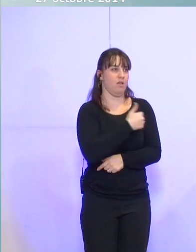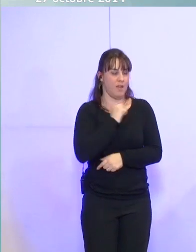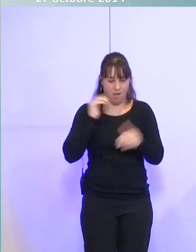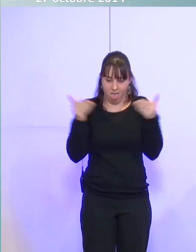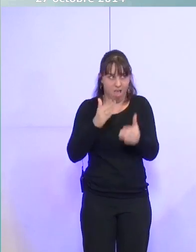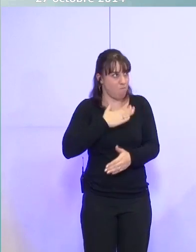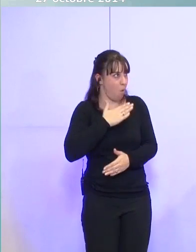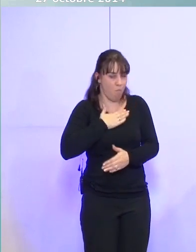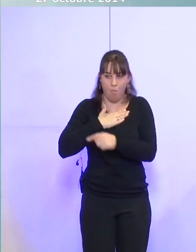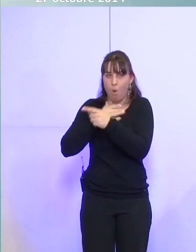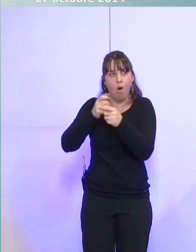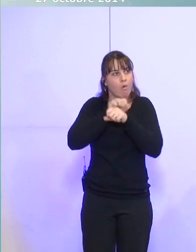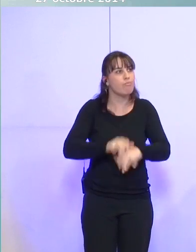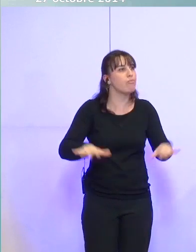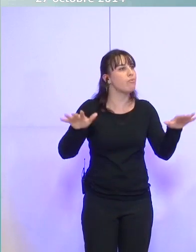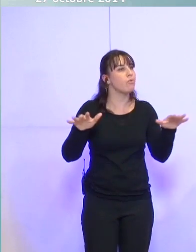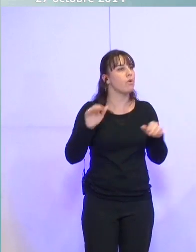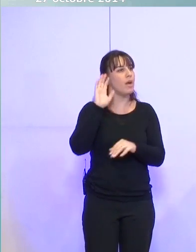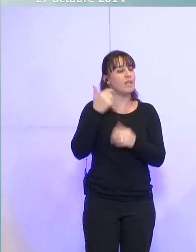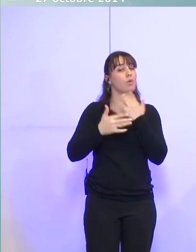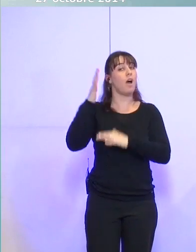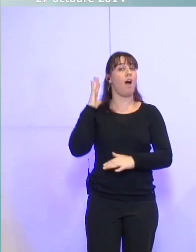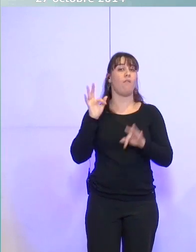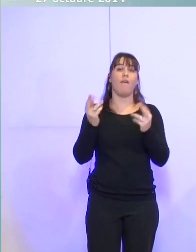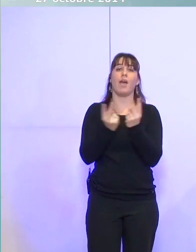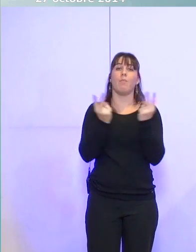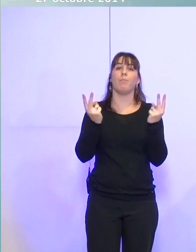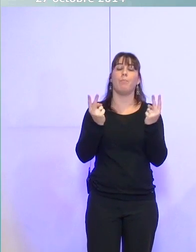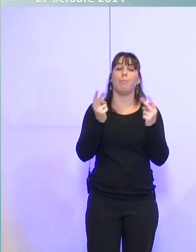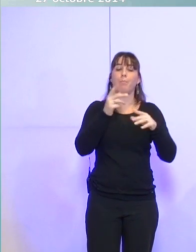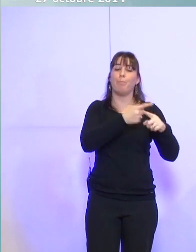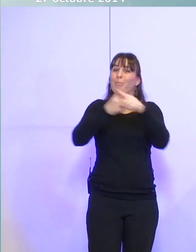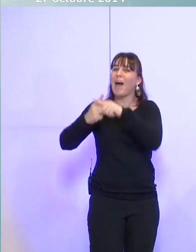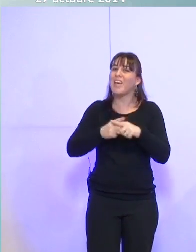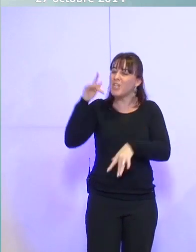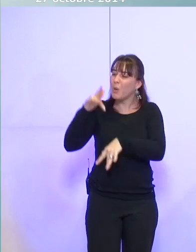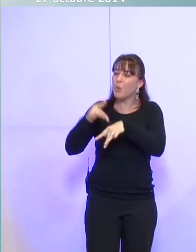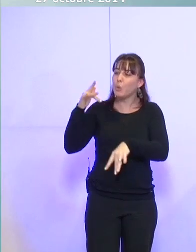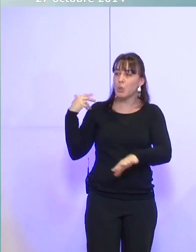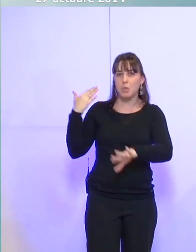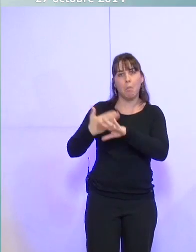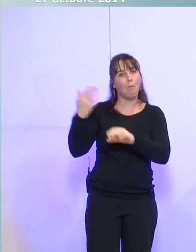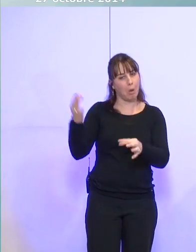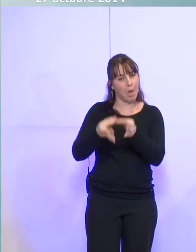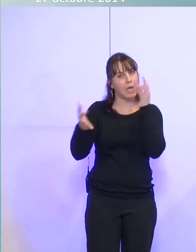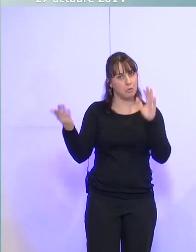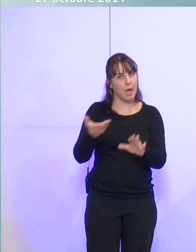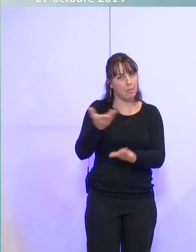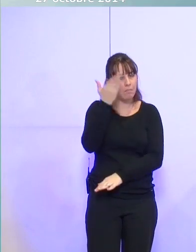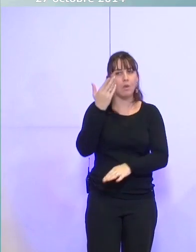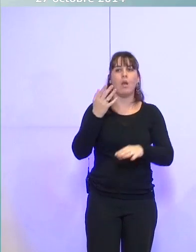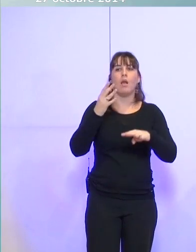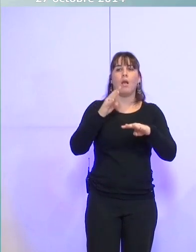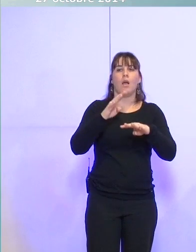l'ancienne majorité avait mis en avant les jardins partagés, comme cela a été expérimenté avec succès au jardin